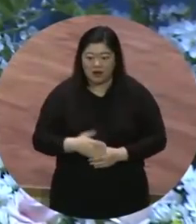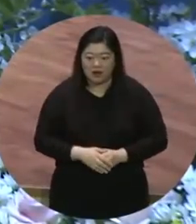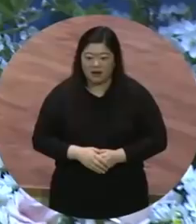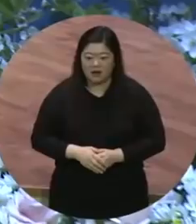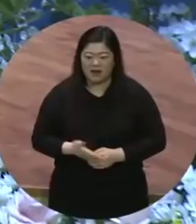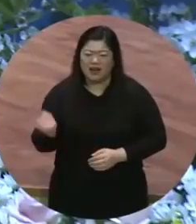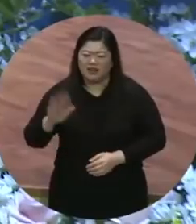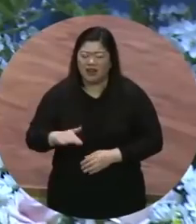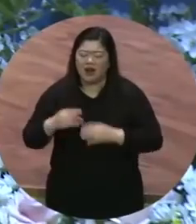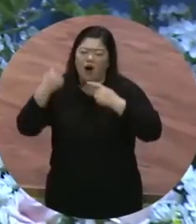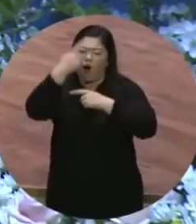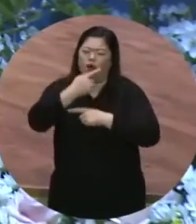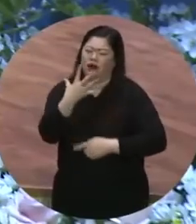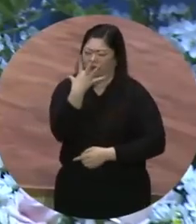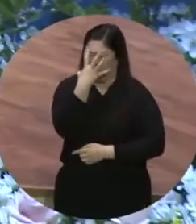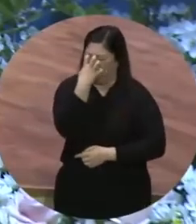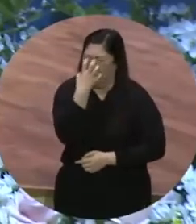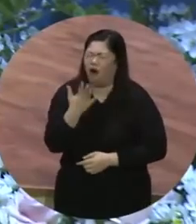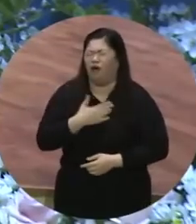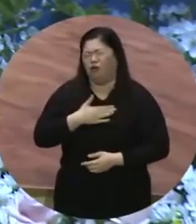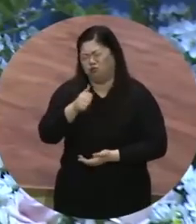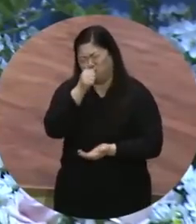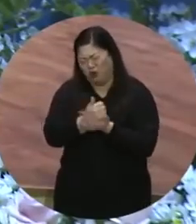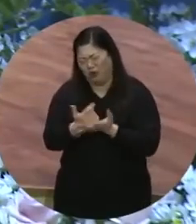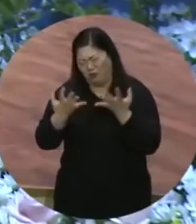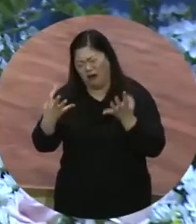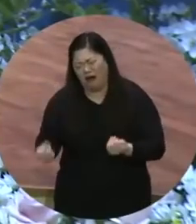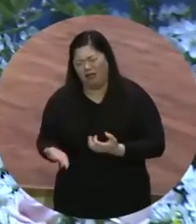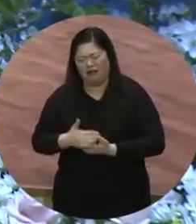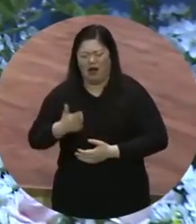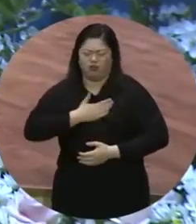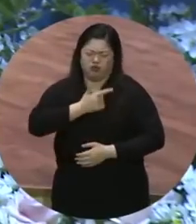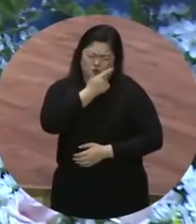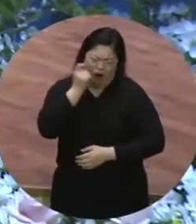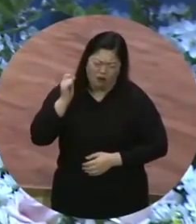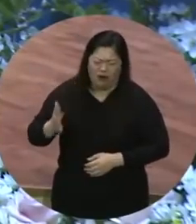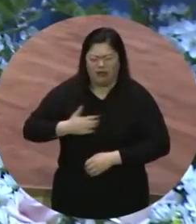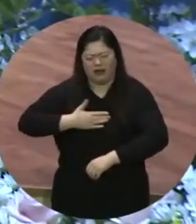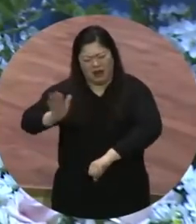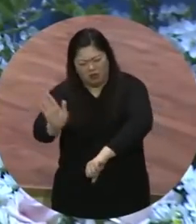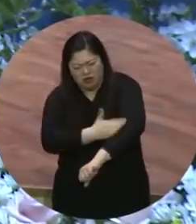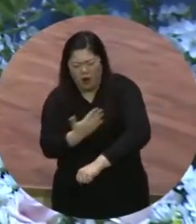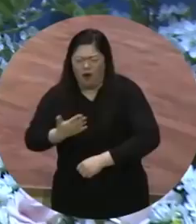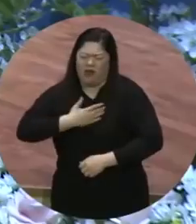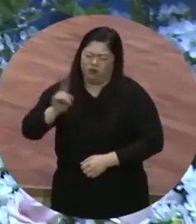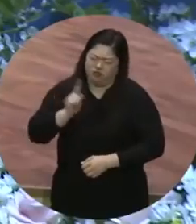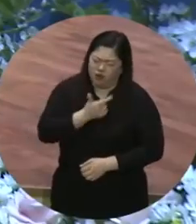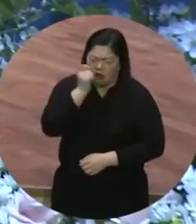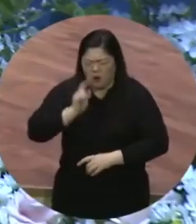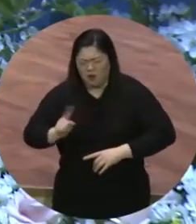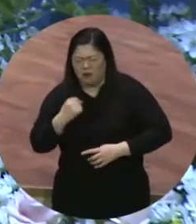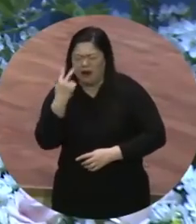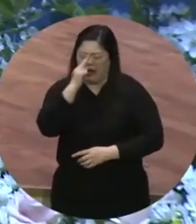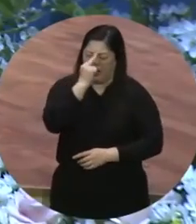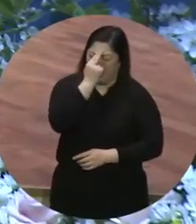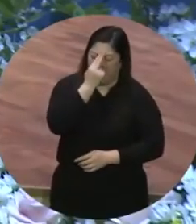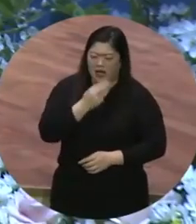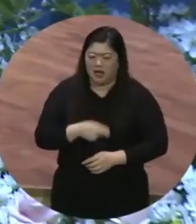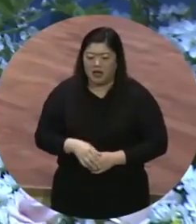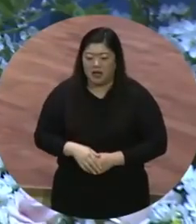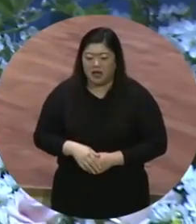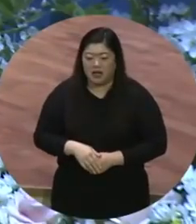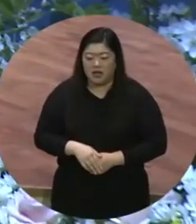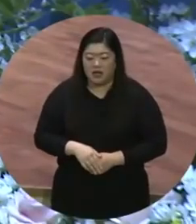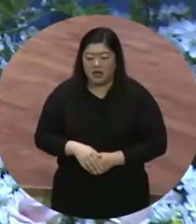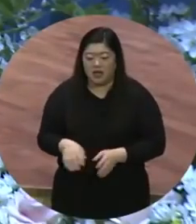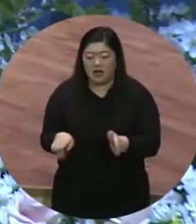죄가 많아서 나는 죄를 넘어야 지가 나는 죄인이라서 나는 저주 안 받으면 다행이고 아이고 나는 널 불안 믿음들